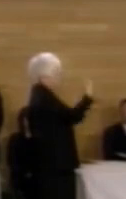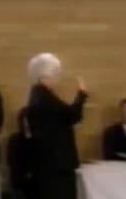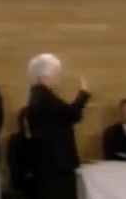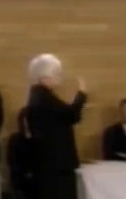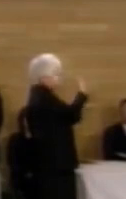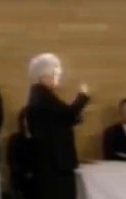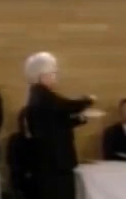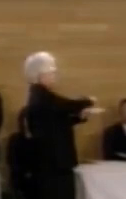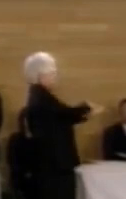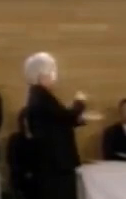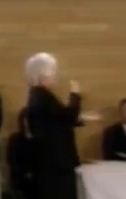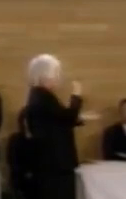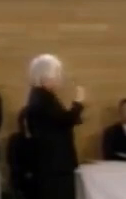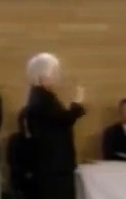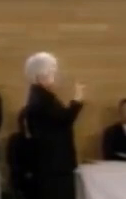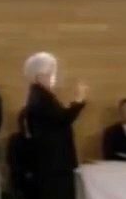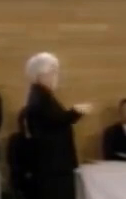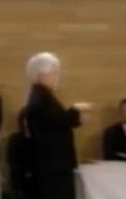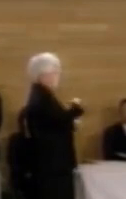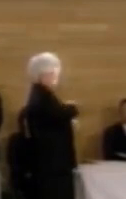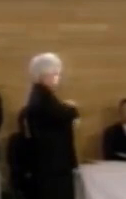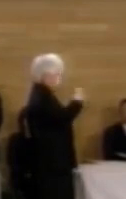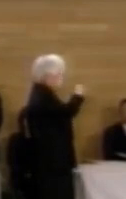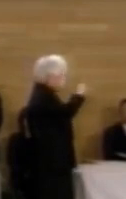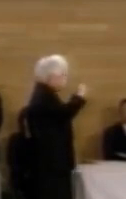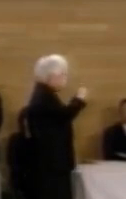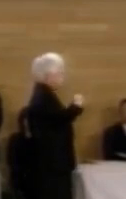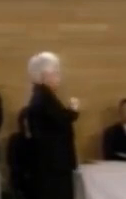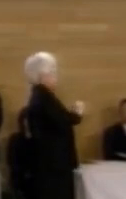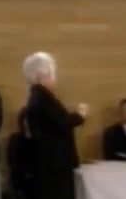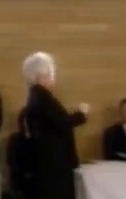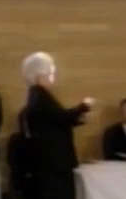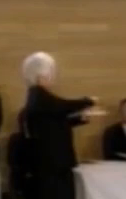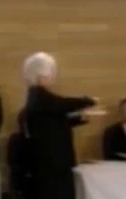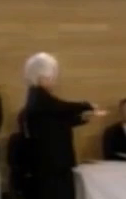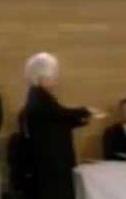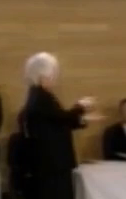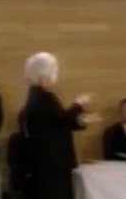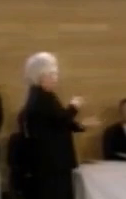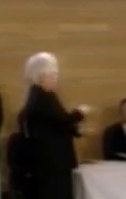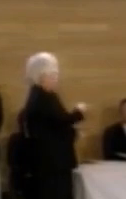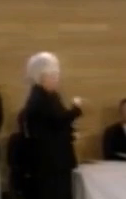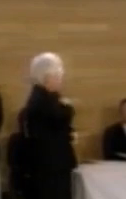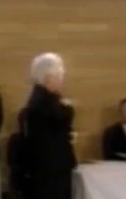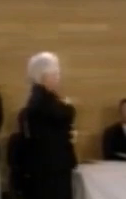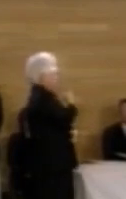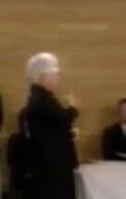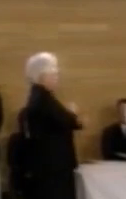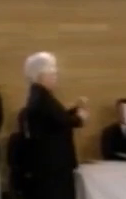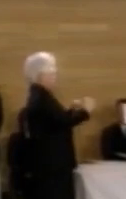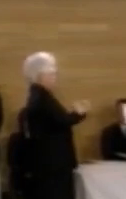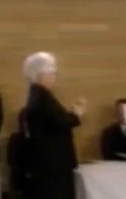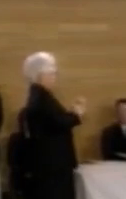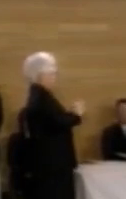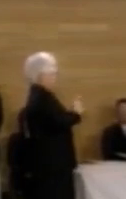の良さや課題を自ら見出し、地域の一員として活動する姿は、